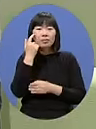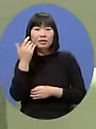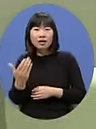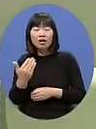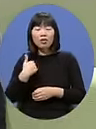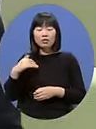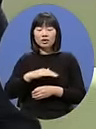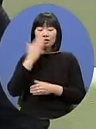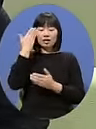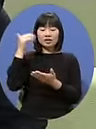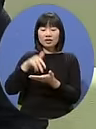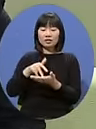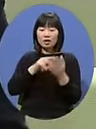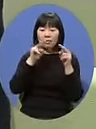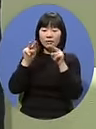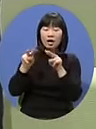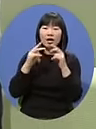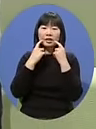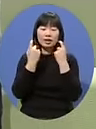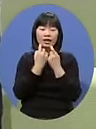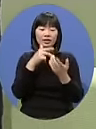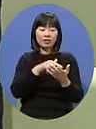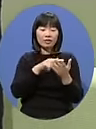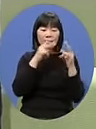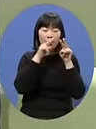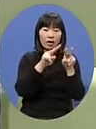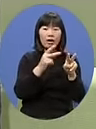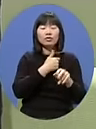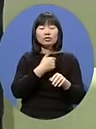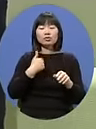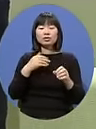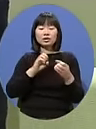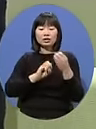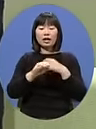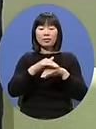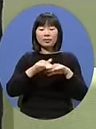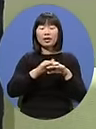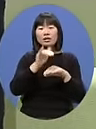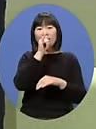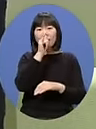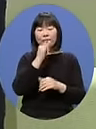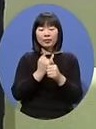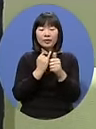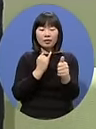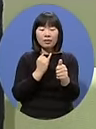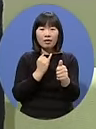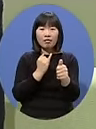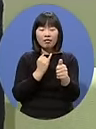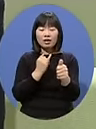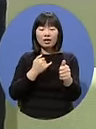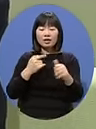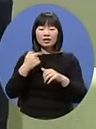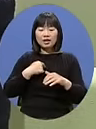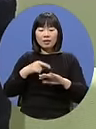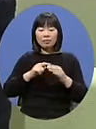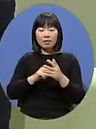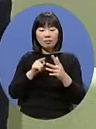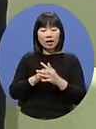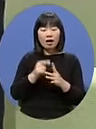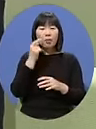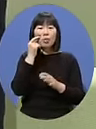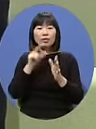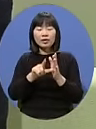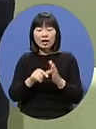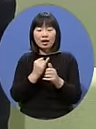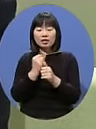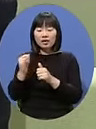우리가 상식적으로 우리 개인의 경우 생각해도 충분히 답이 나와요. 남편이 네. 내 마음 알아주지 않았을 때,